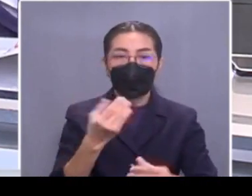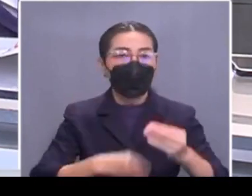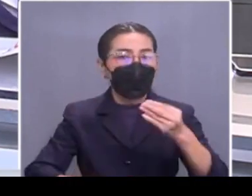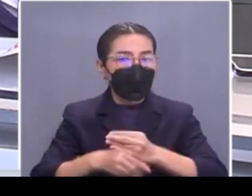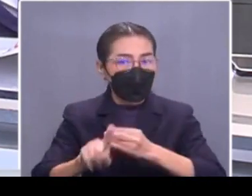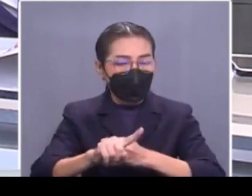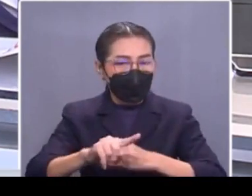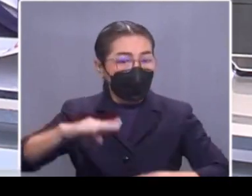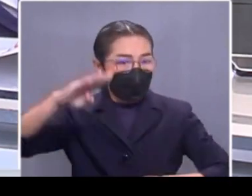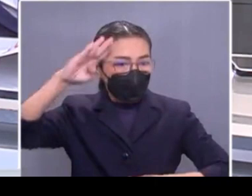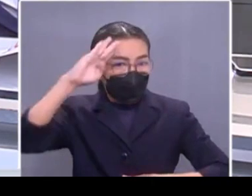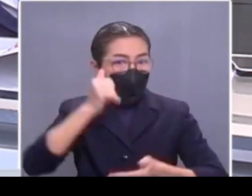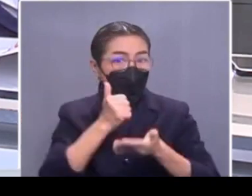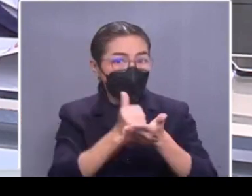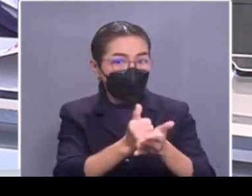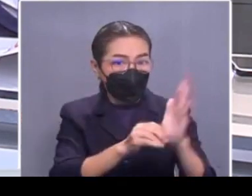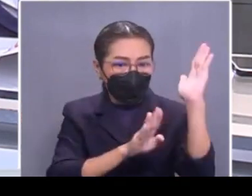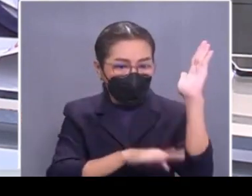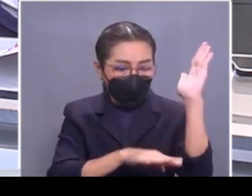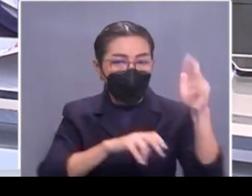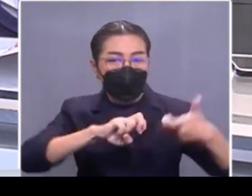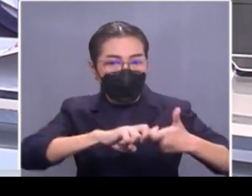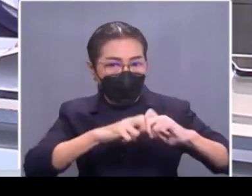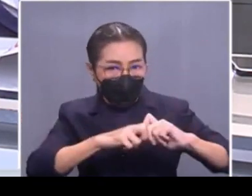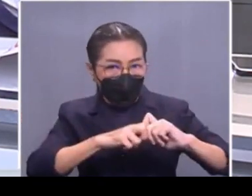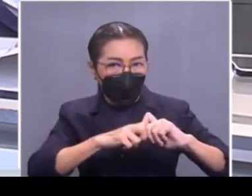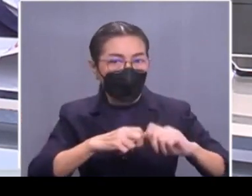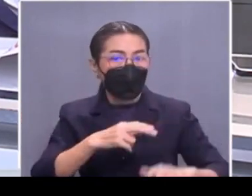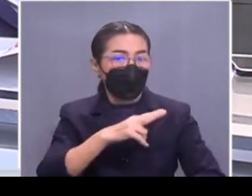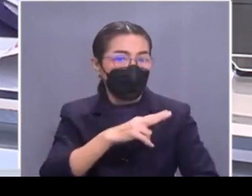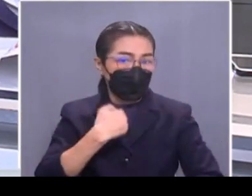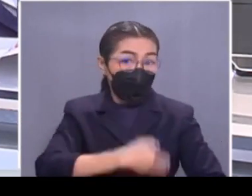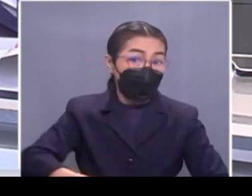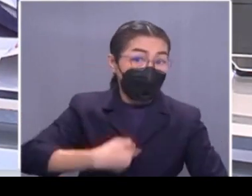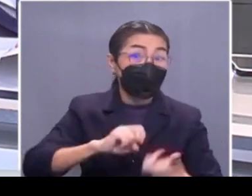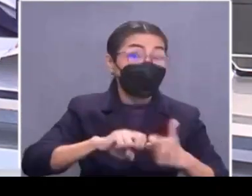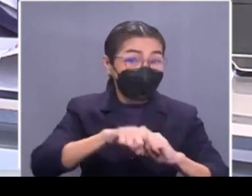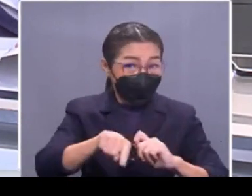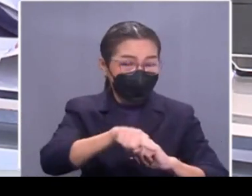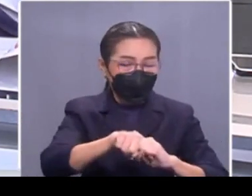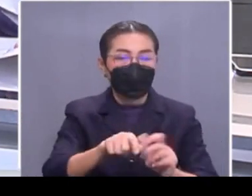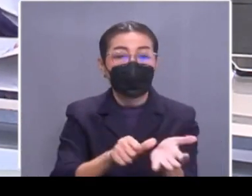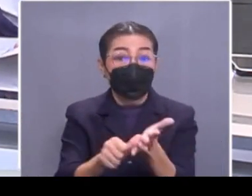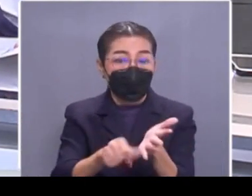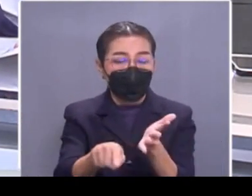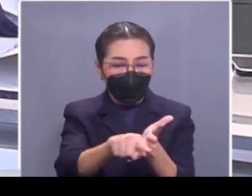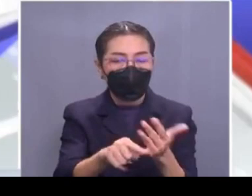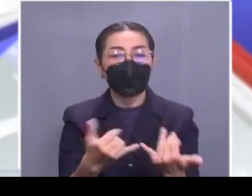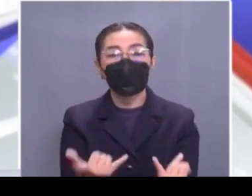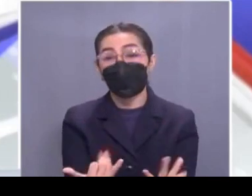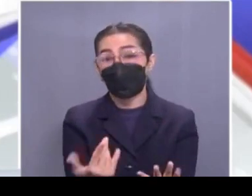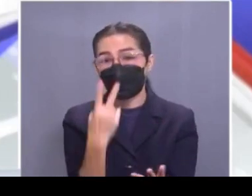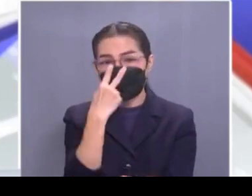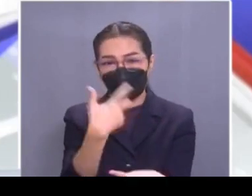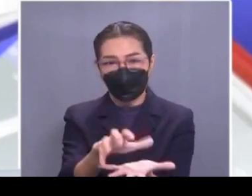การแก้ปัญหาสาธารณสุขในจังหวัดภาคใต้ทุกฝ่ายเนี่ยเห็นบอกว่าเคลียร์กันเรียบร้อยนะฮะติดตามจากคุณเพ็ญพันธ์แหลมดวงครับ